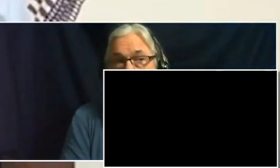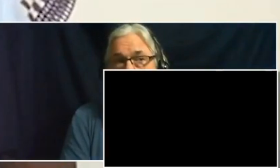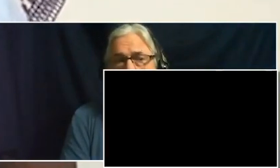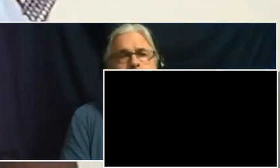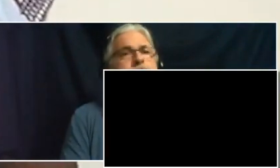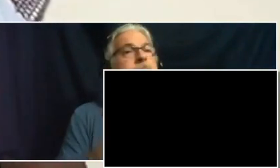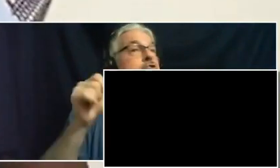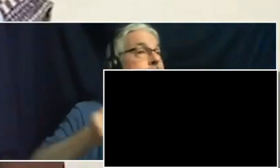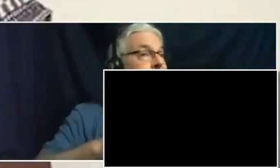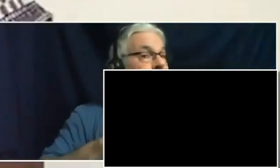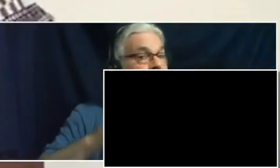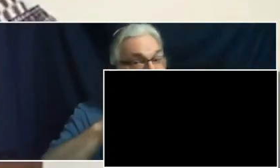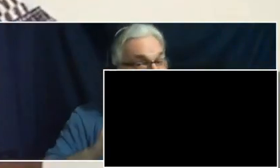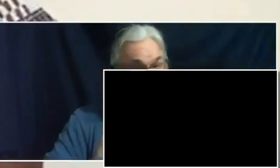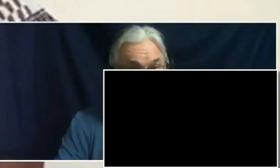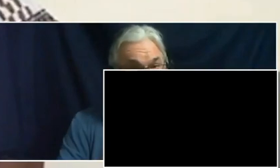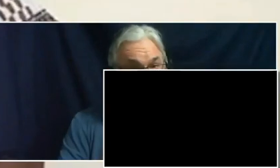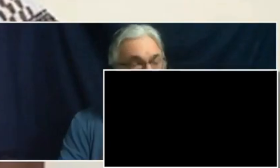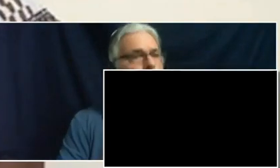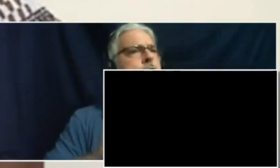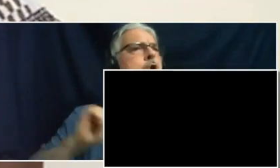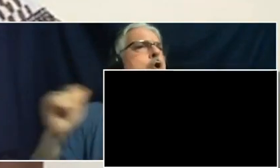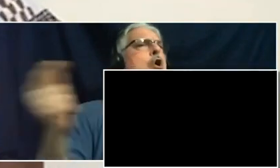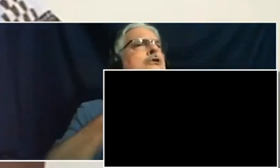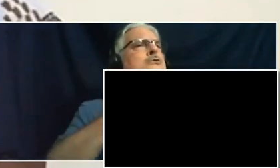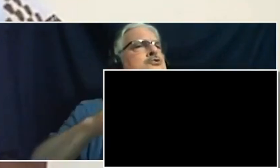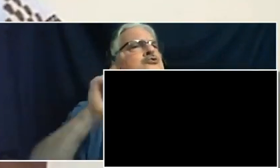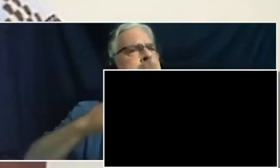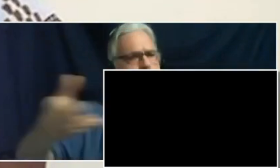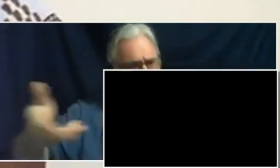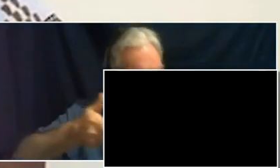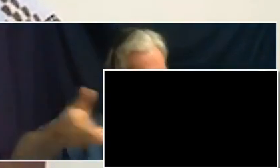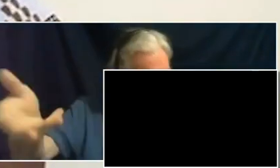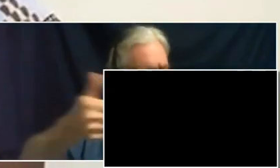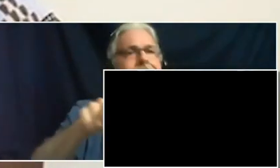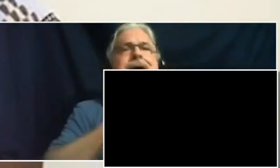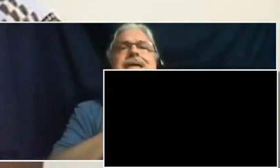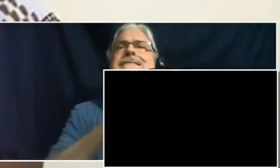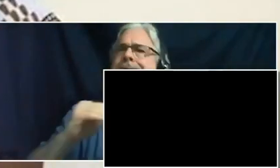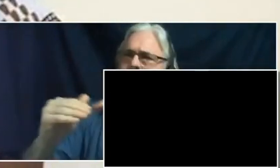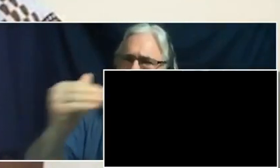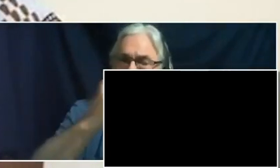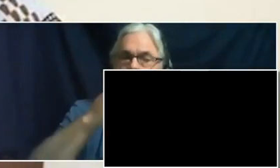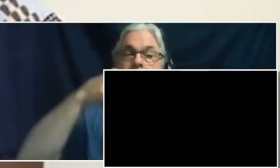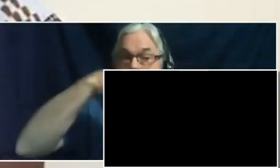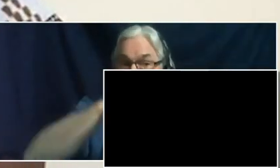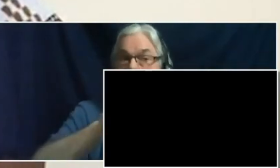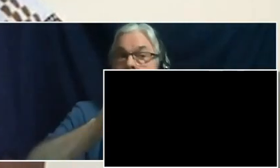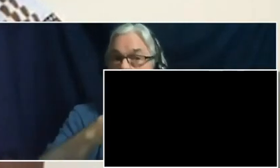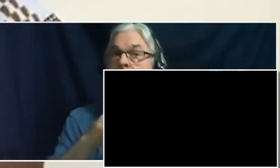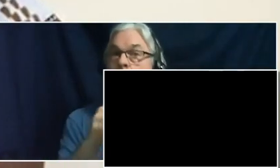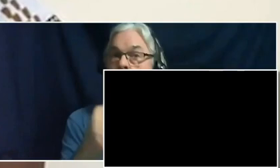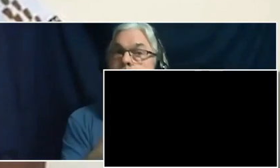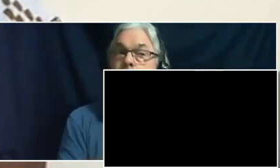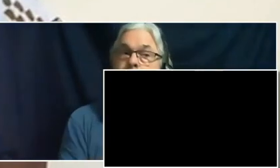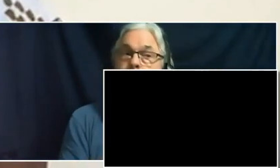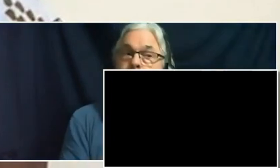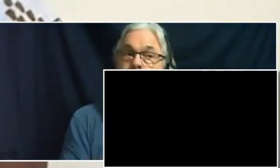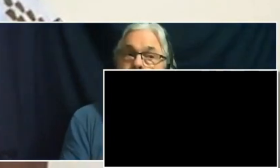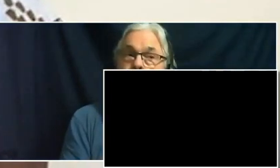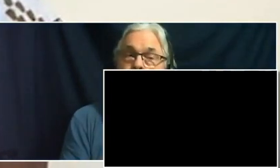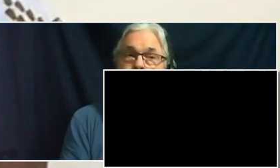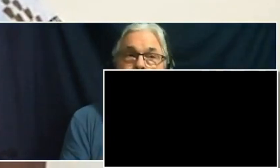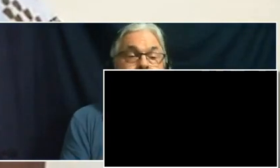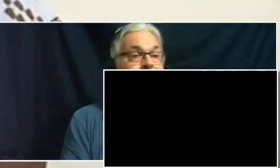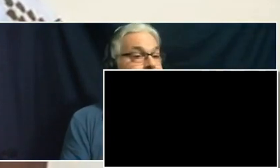multiculturelles. Les décideurs doivent commencer leur évaluation sur la base qui fait que tous les élèves doivent être traités sur un